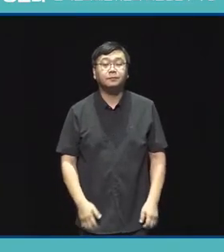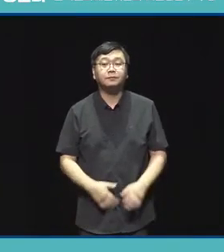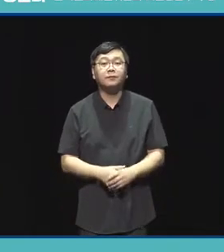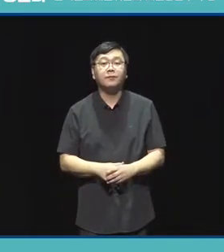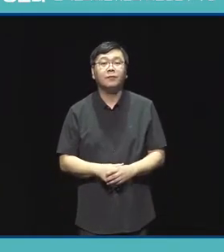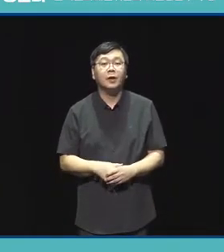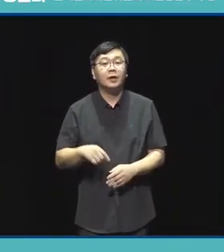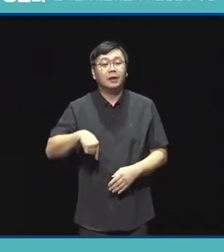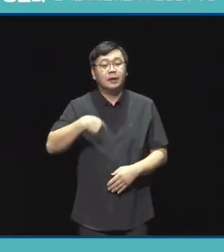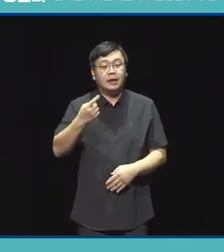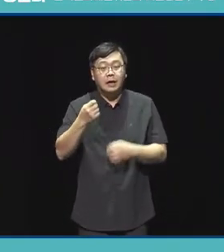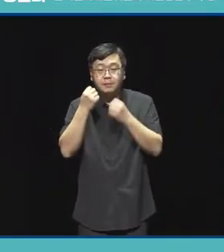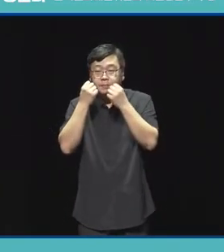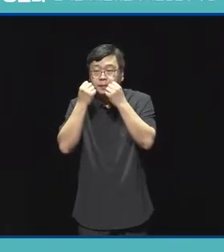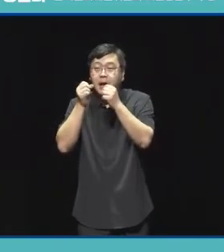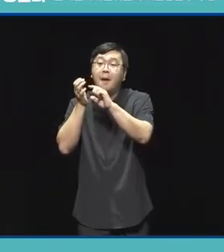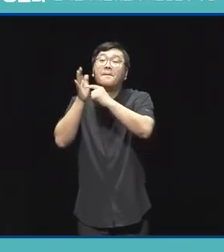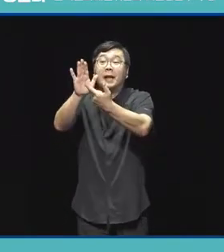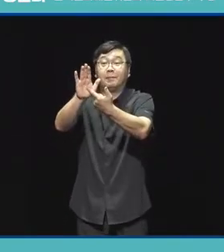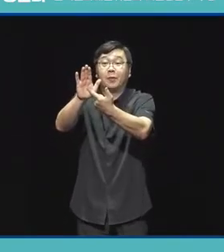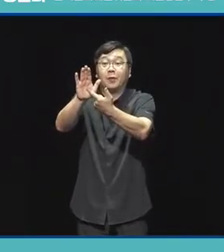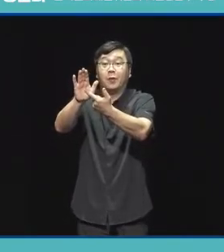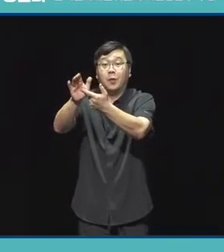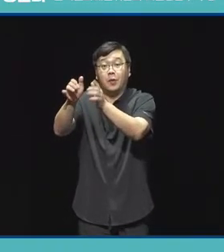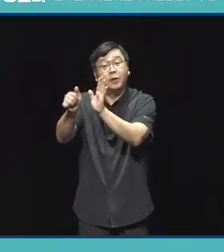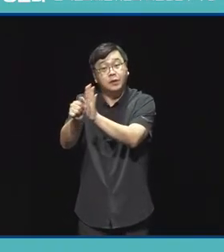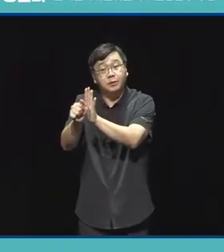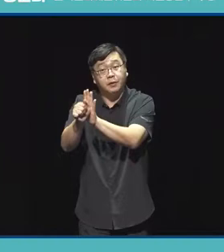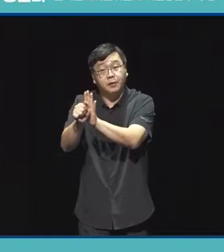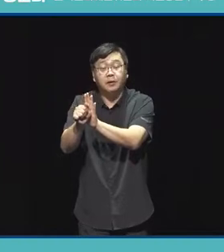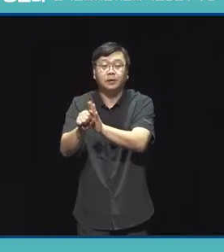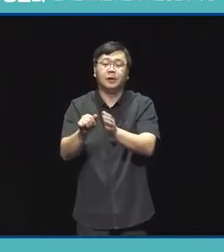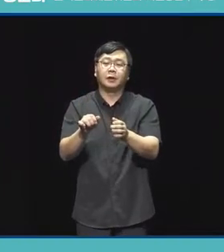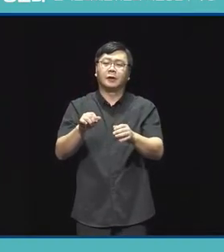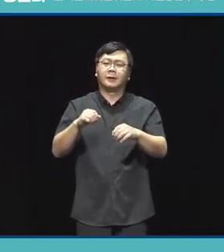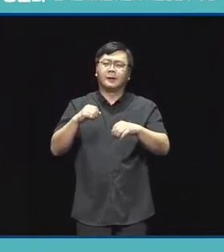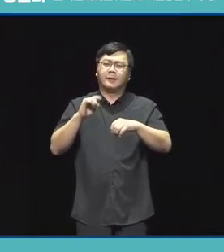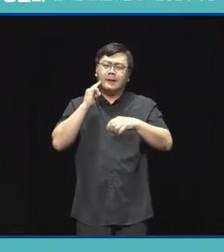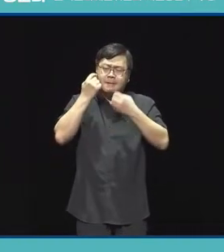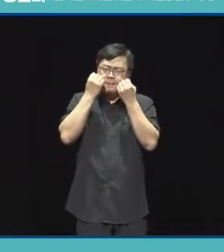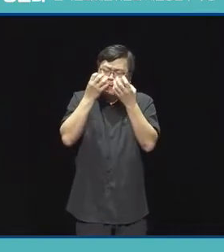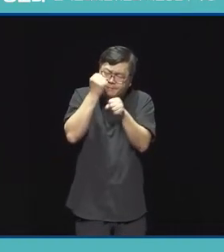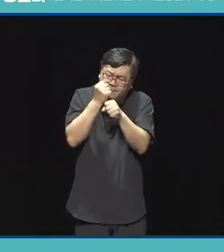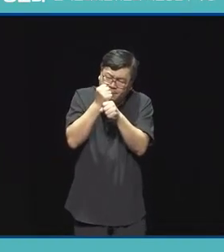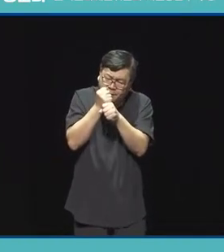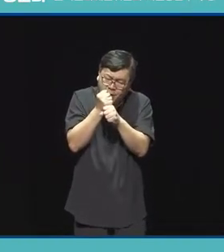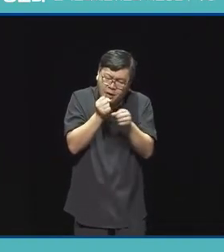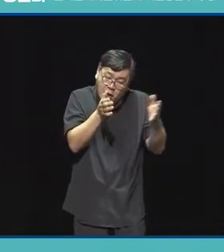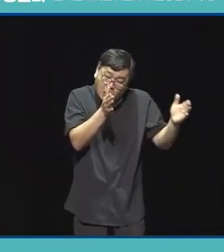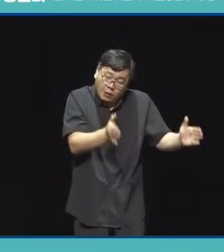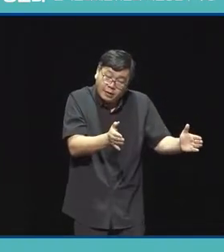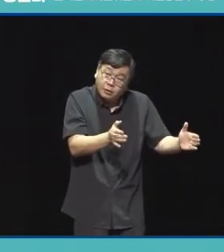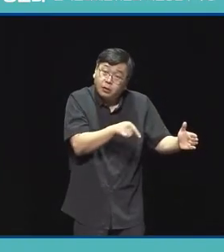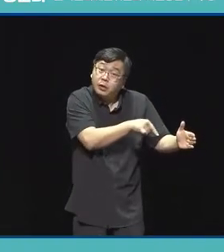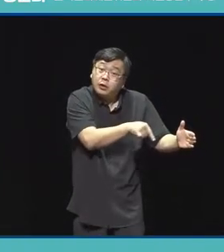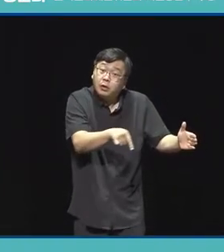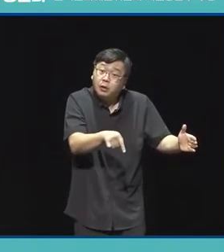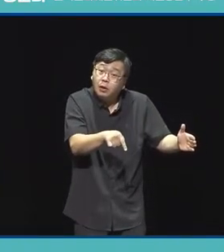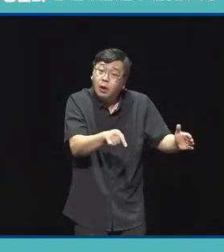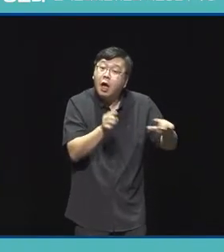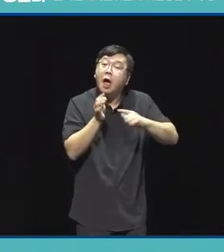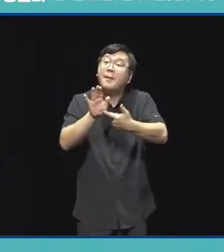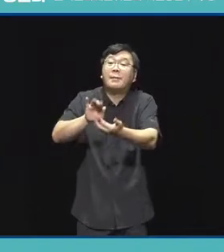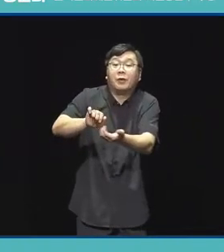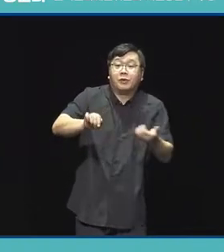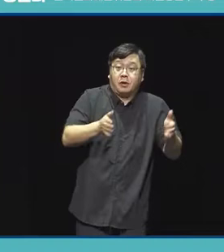예, 다음은 다원예술 창작 발표 지원입니다. 앞서 말씀드린 이 창작의 과정과의 차이는 작품이 완성돼서 이제 발표나 공개가